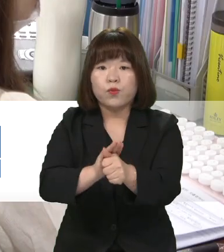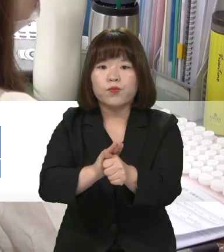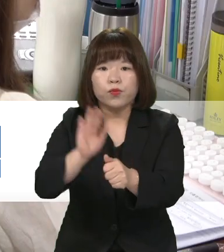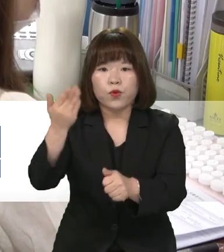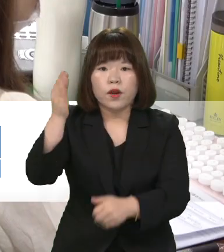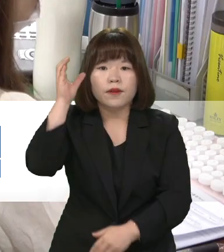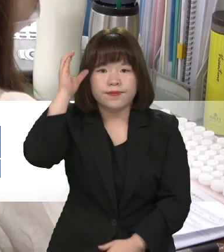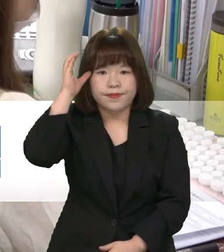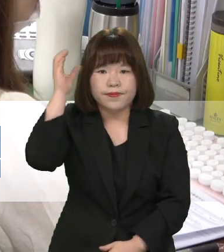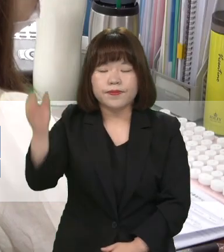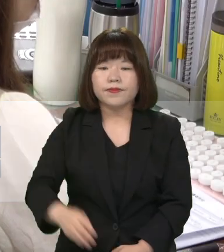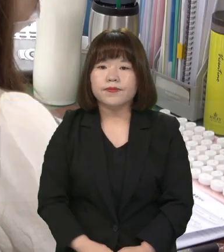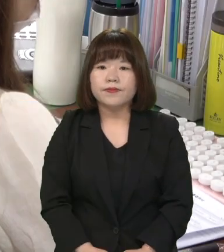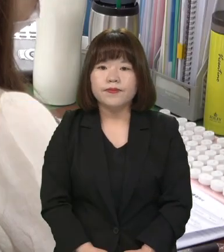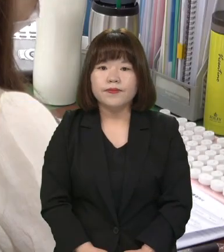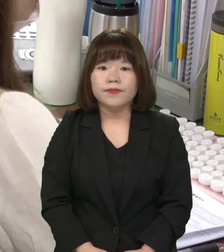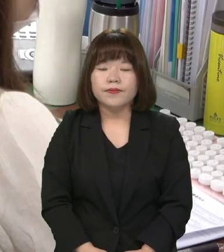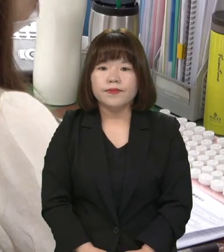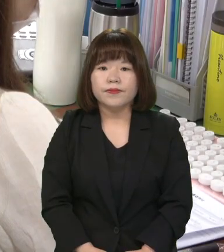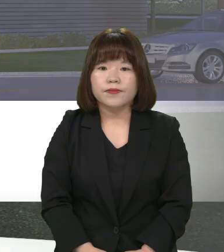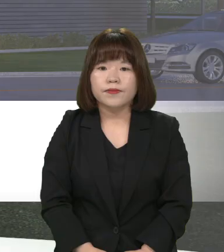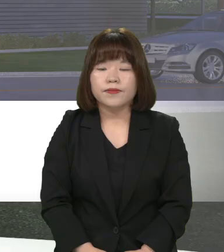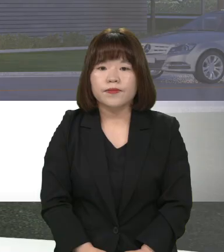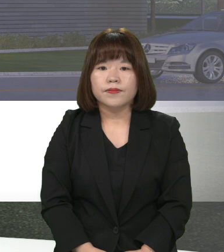될 것으로 기대하고 있습니다